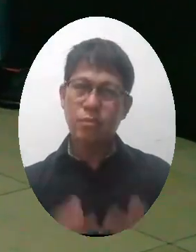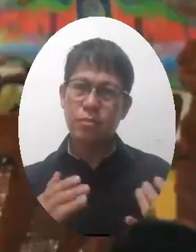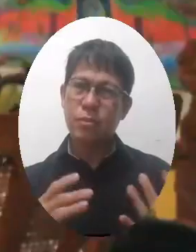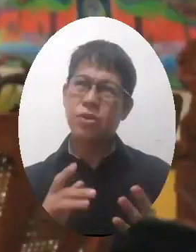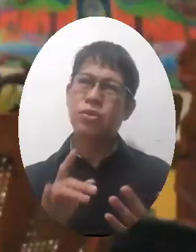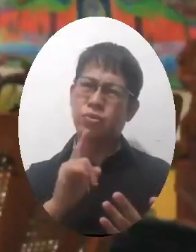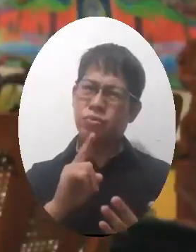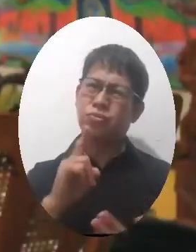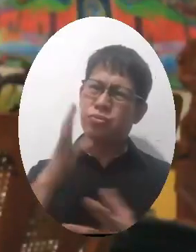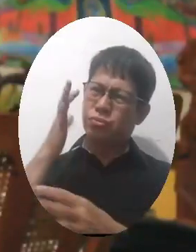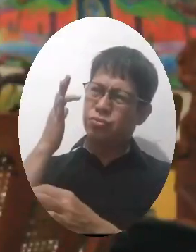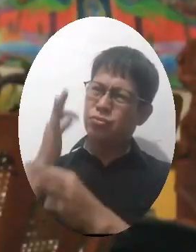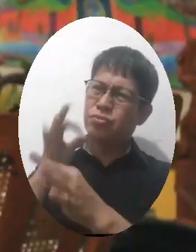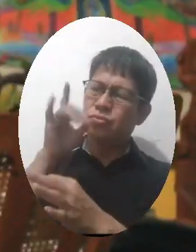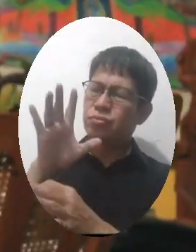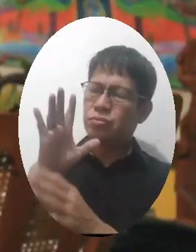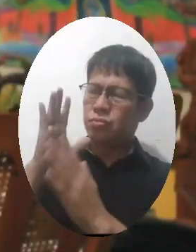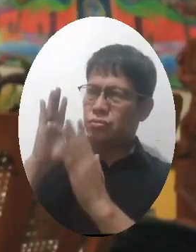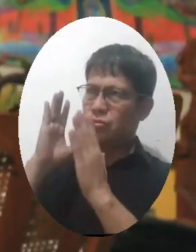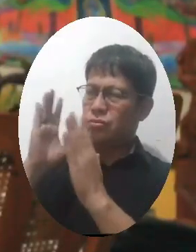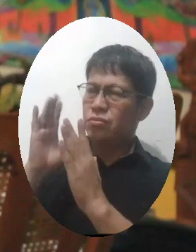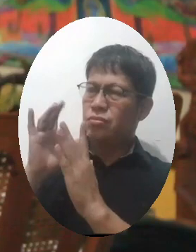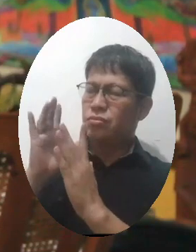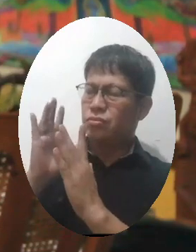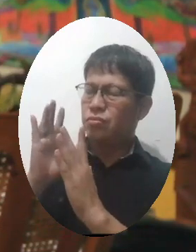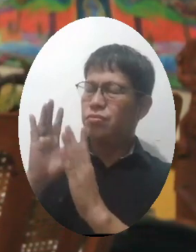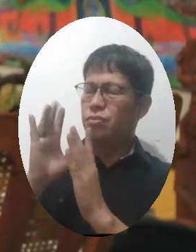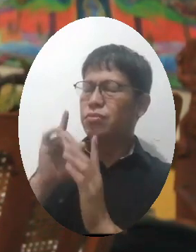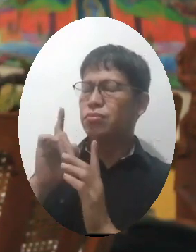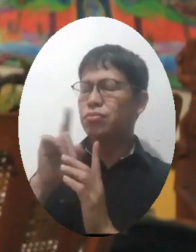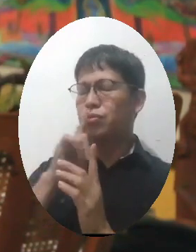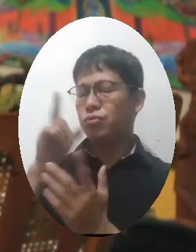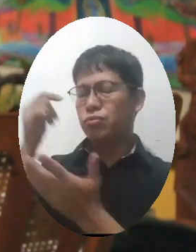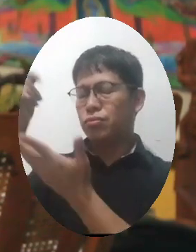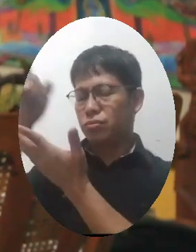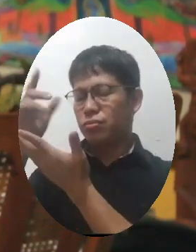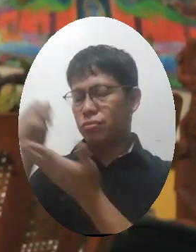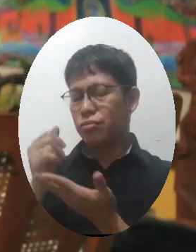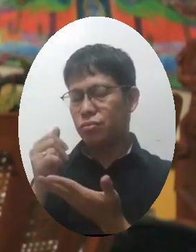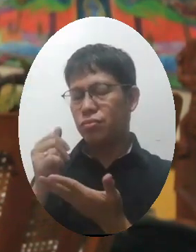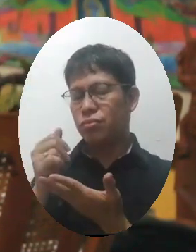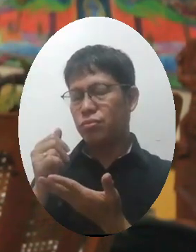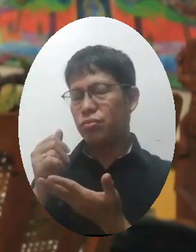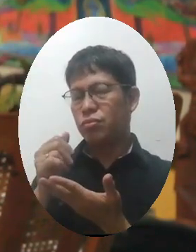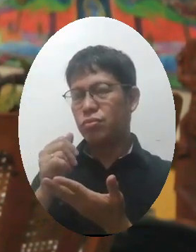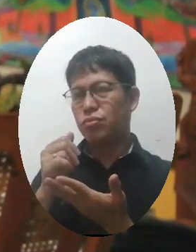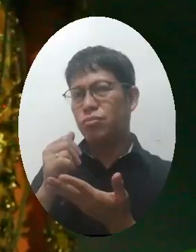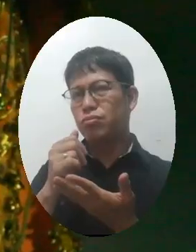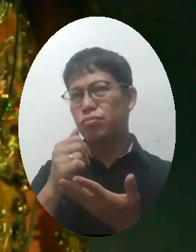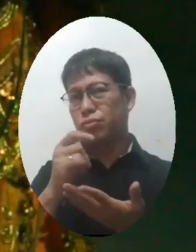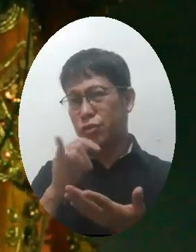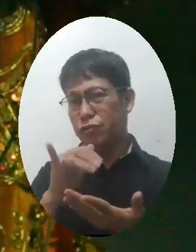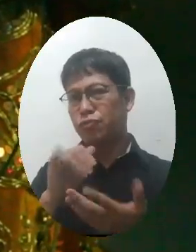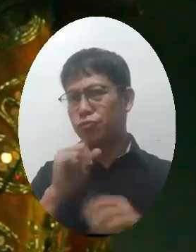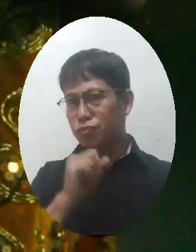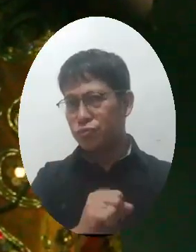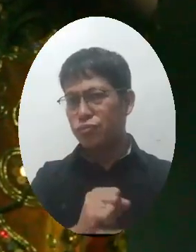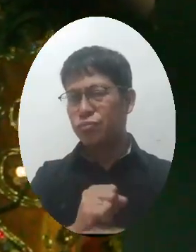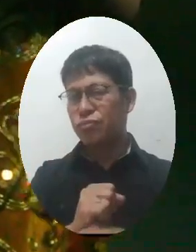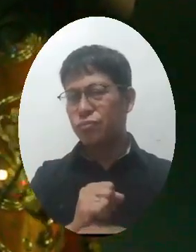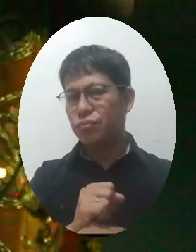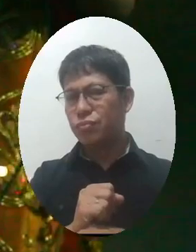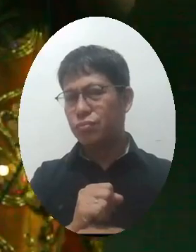Bukod sa pananalig sa Diyos, naniniwala si Carmela sa kasabihang God helps those who help